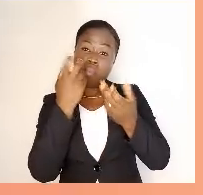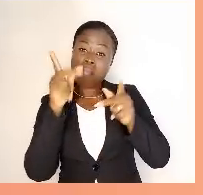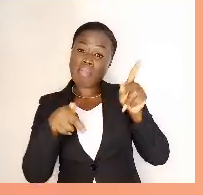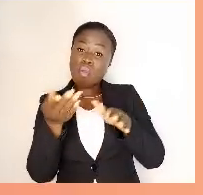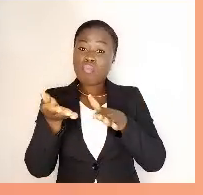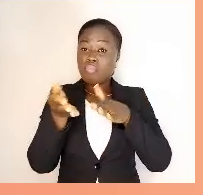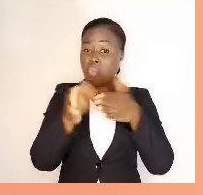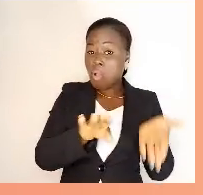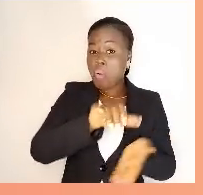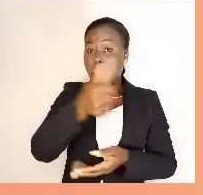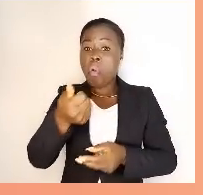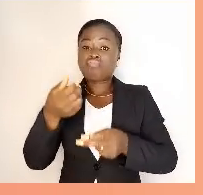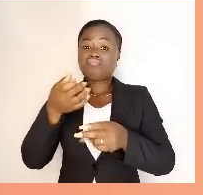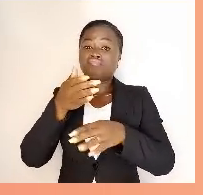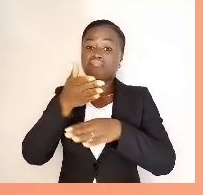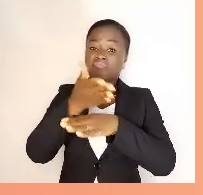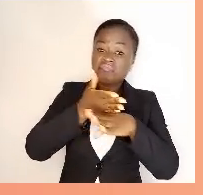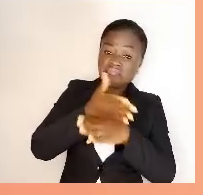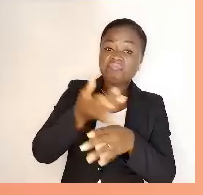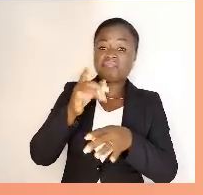occasionnant des morts et des blessés,